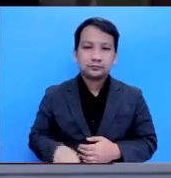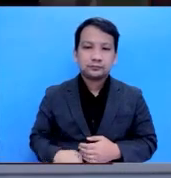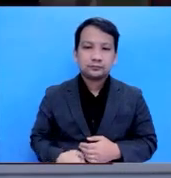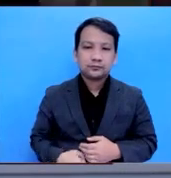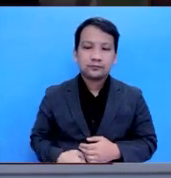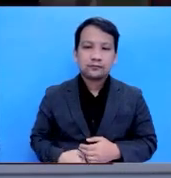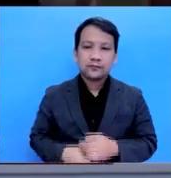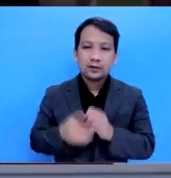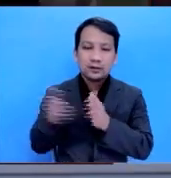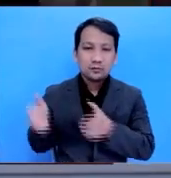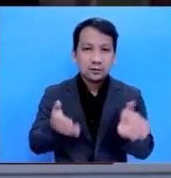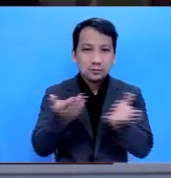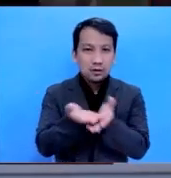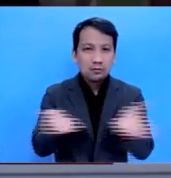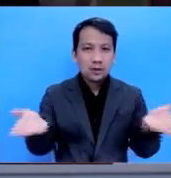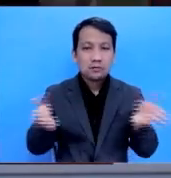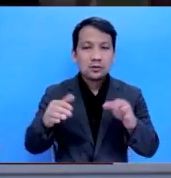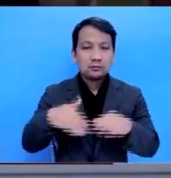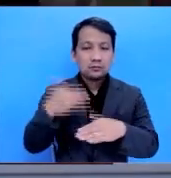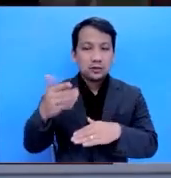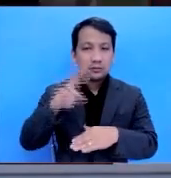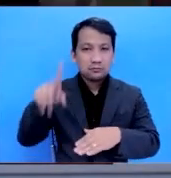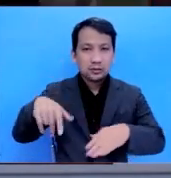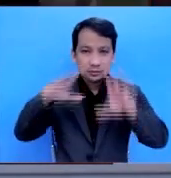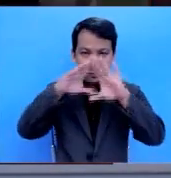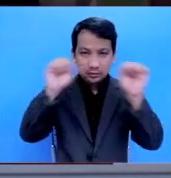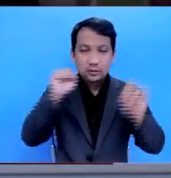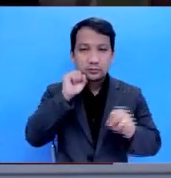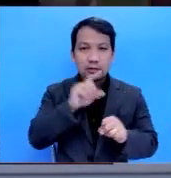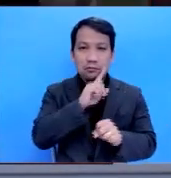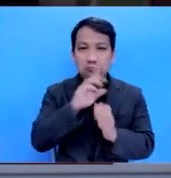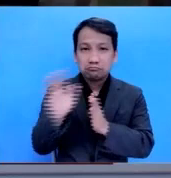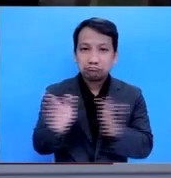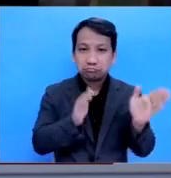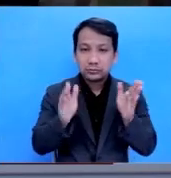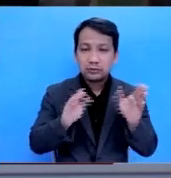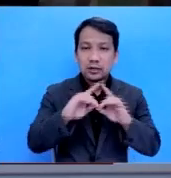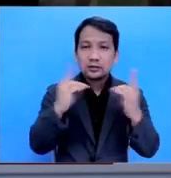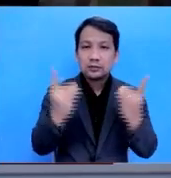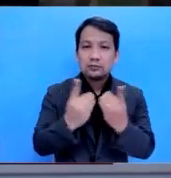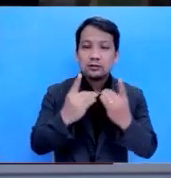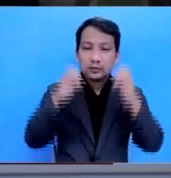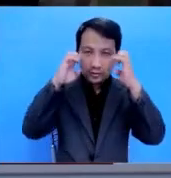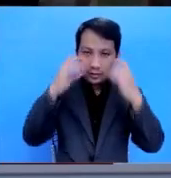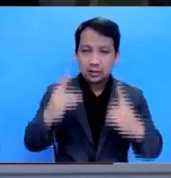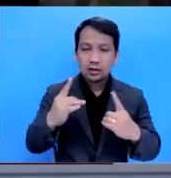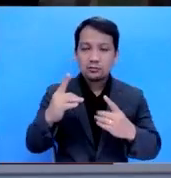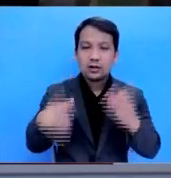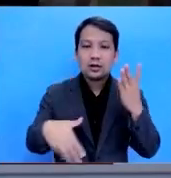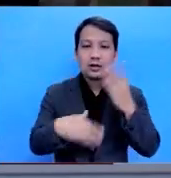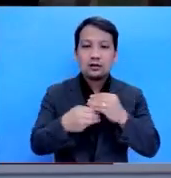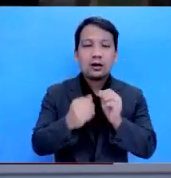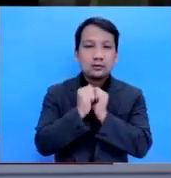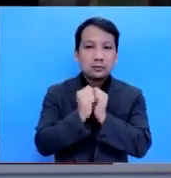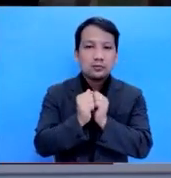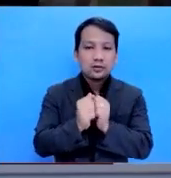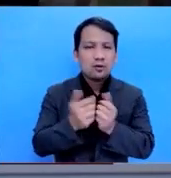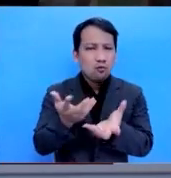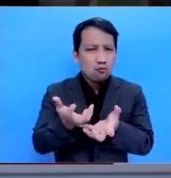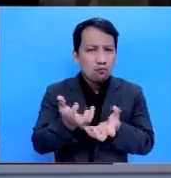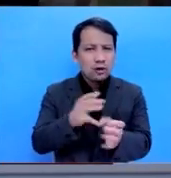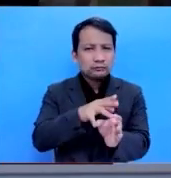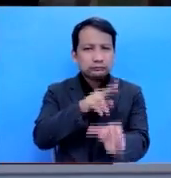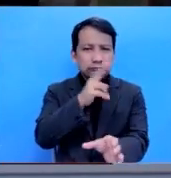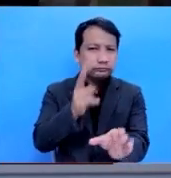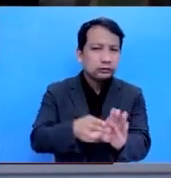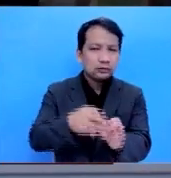Inilatagda ni incoming Vice President Sara Duterte ang mga plano niya sa Department of Education, kabilang dyan ang kagustuhan niyang maibalik